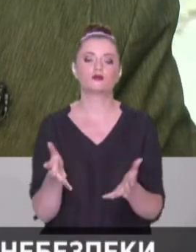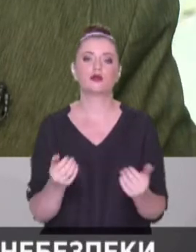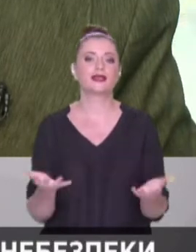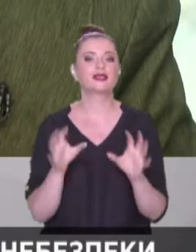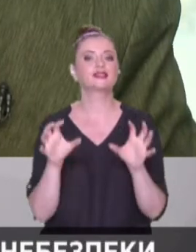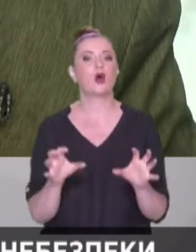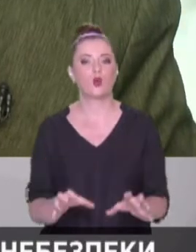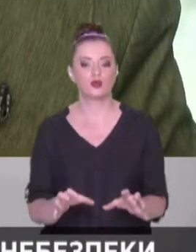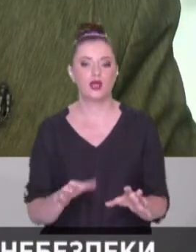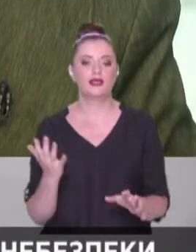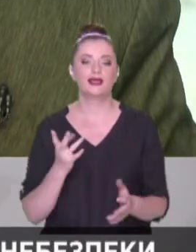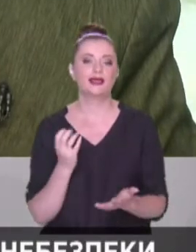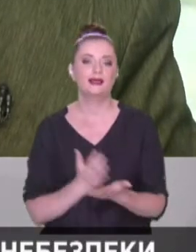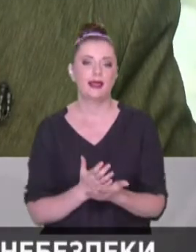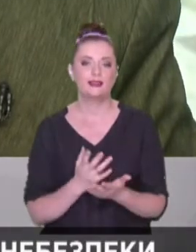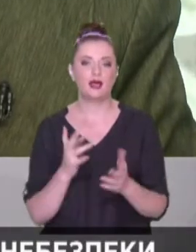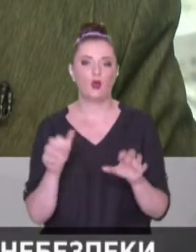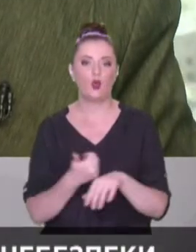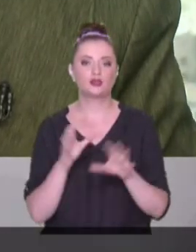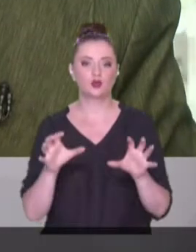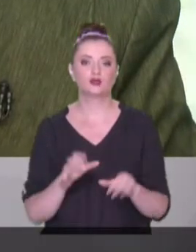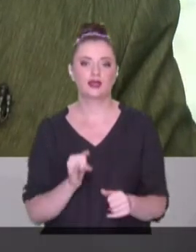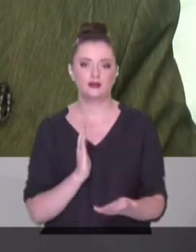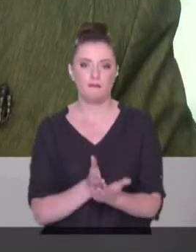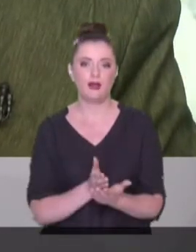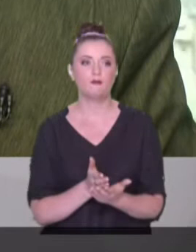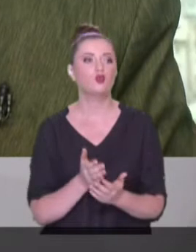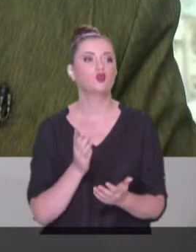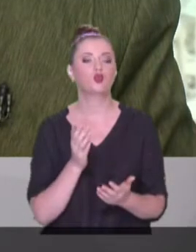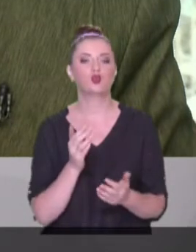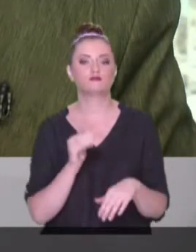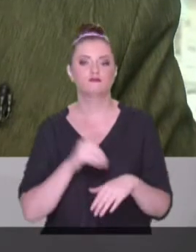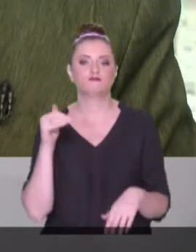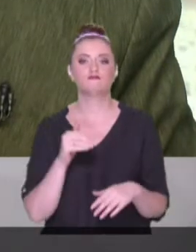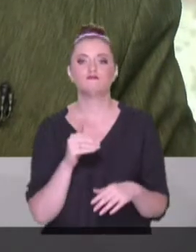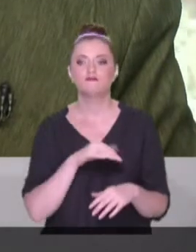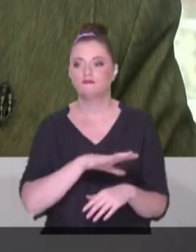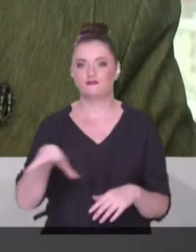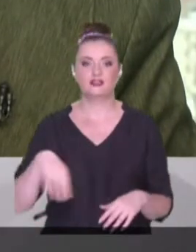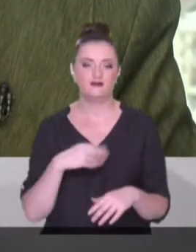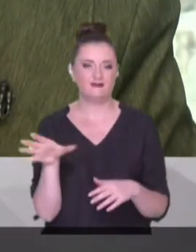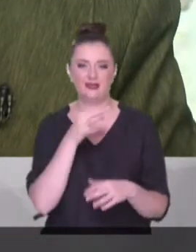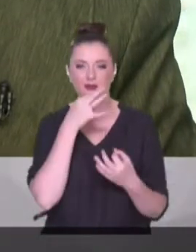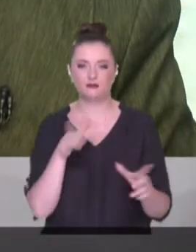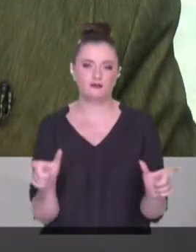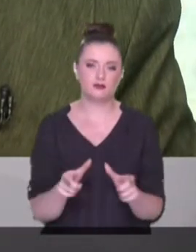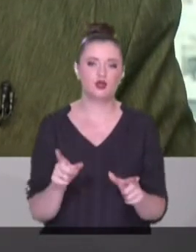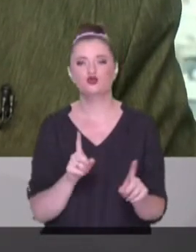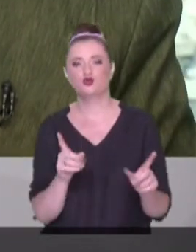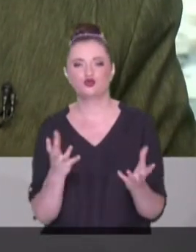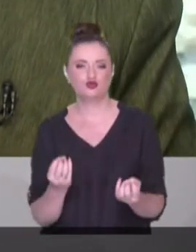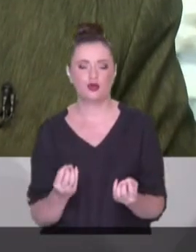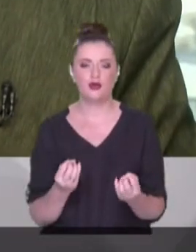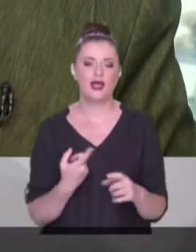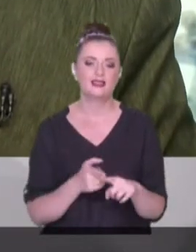якийсь закон, який є неконституційним. І напряму стосується кожного з вами. От всім не подобається карантин, да? Ну, от, наприклад, по карантину чи ще чомусь, хоча це